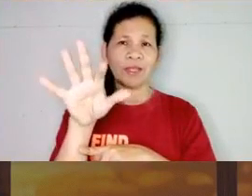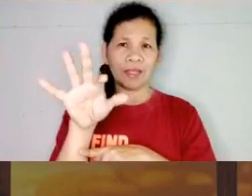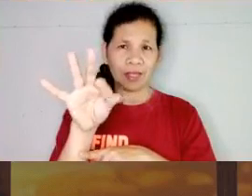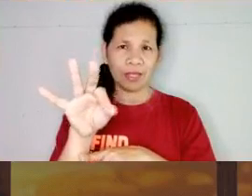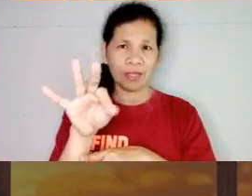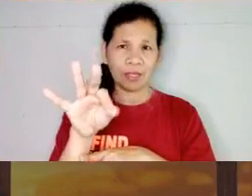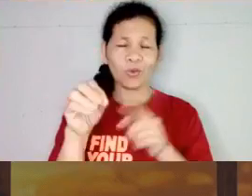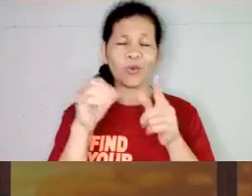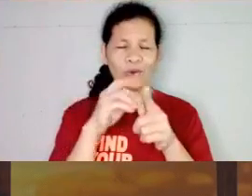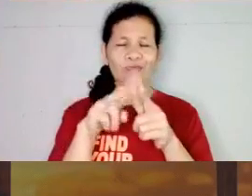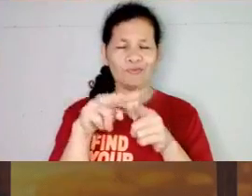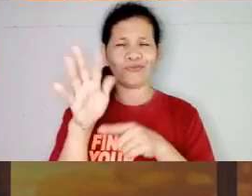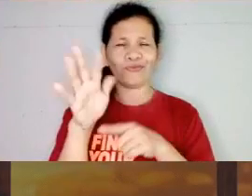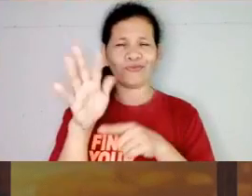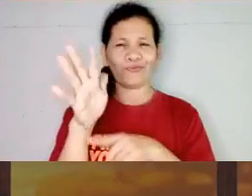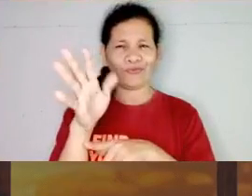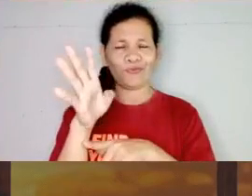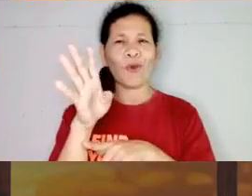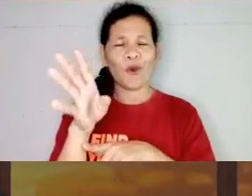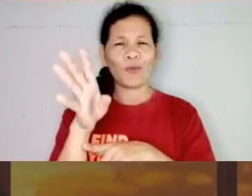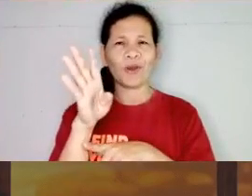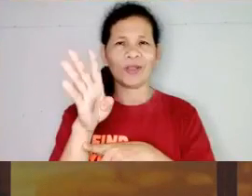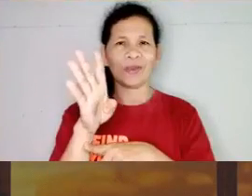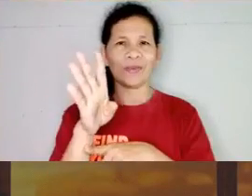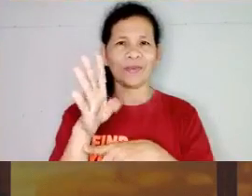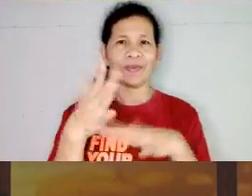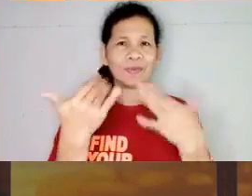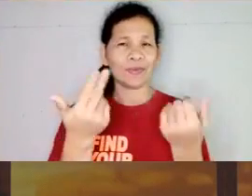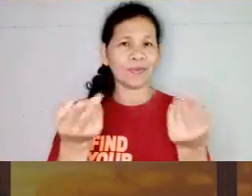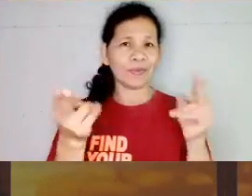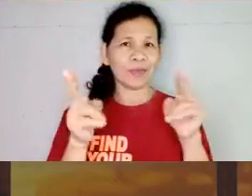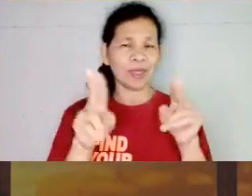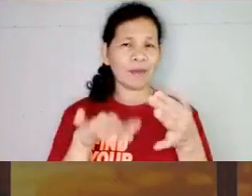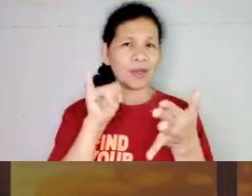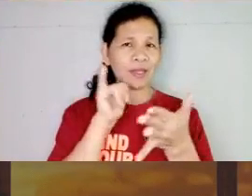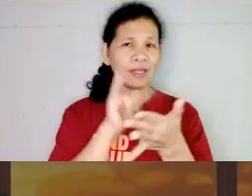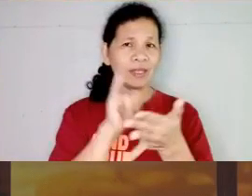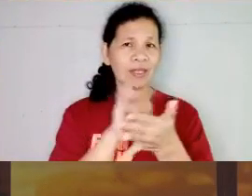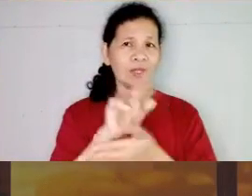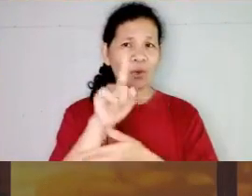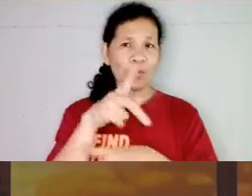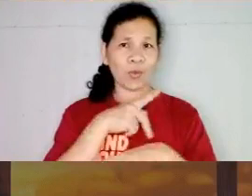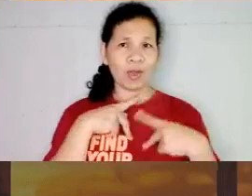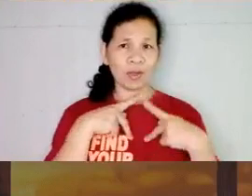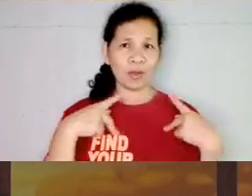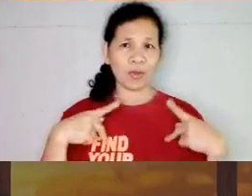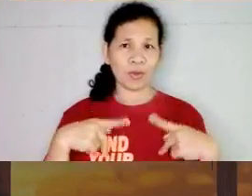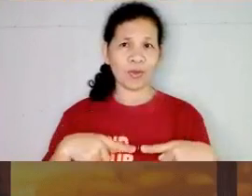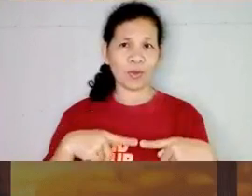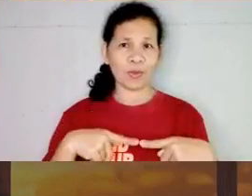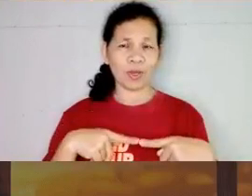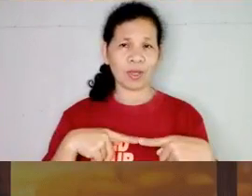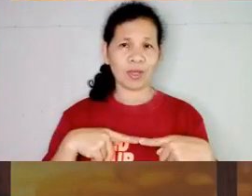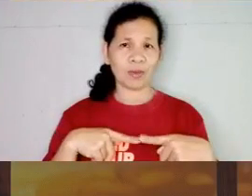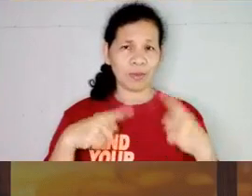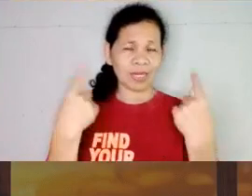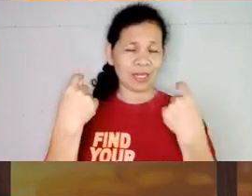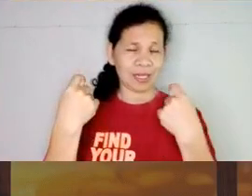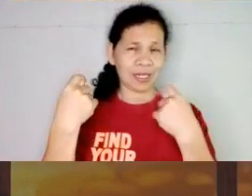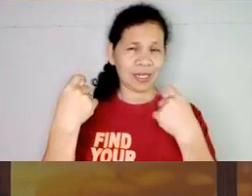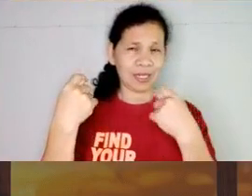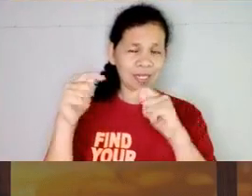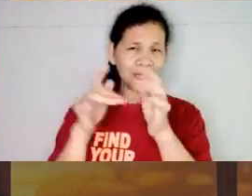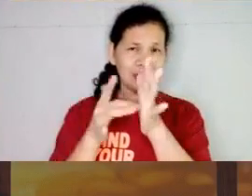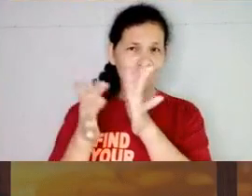na. Ito ang isang pangyayari na isang pariseo, gusto niyang subukan, magkasubukan sila kay Kristo. Ang tanong ng